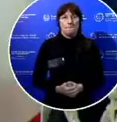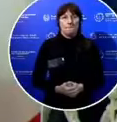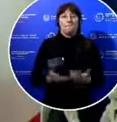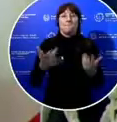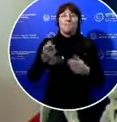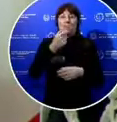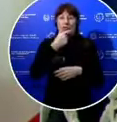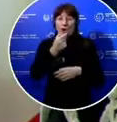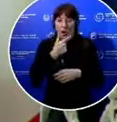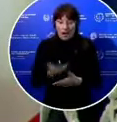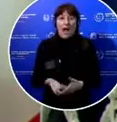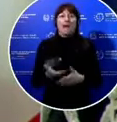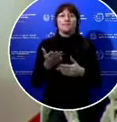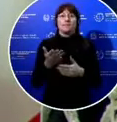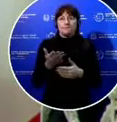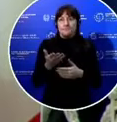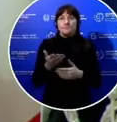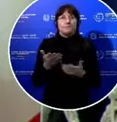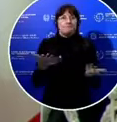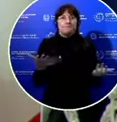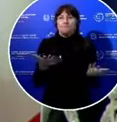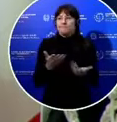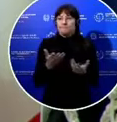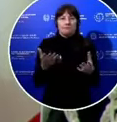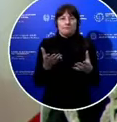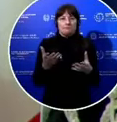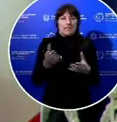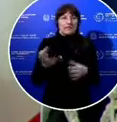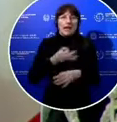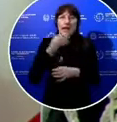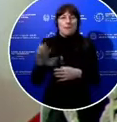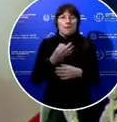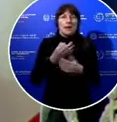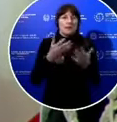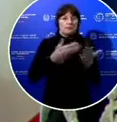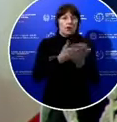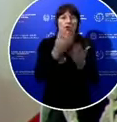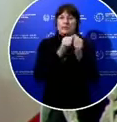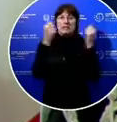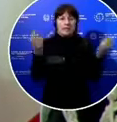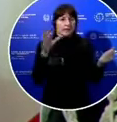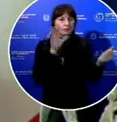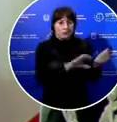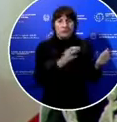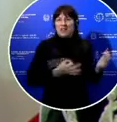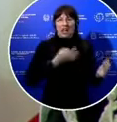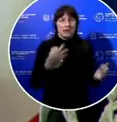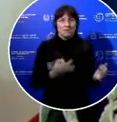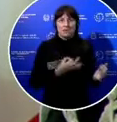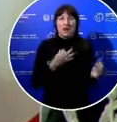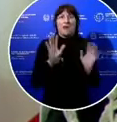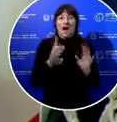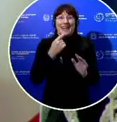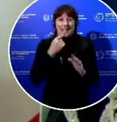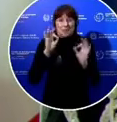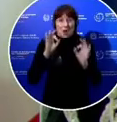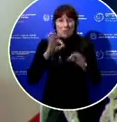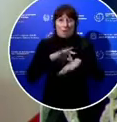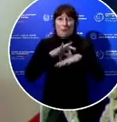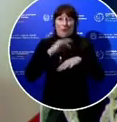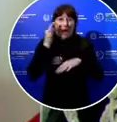La droga entra velocemente nella cronaca del telegiornale, ma le persone che la vivono e chi se ne fa